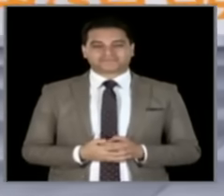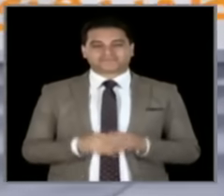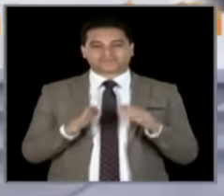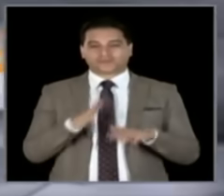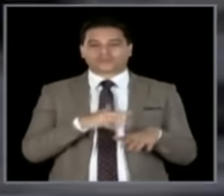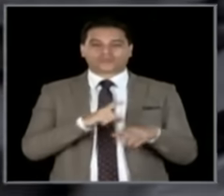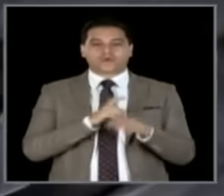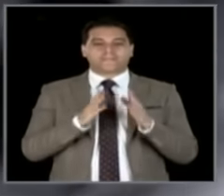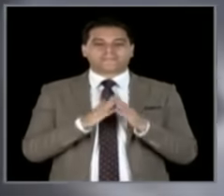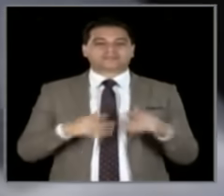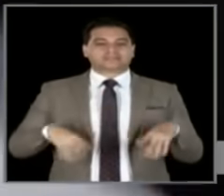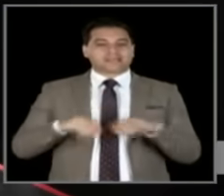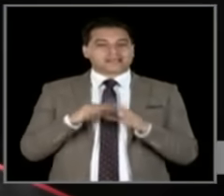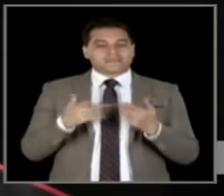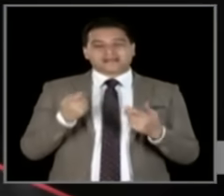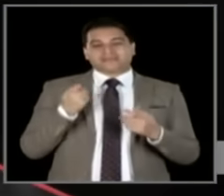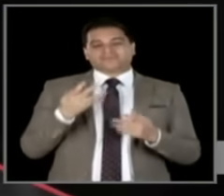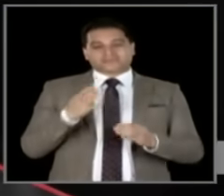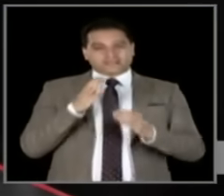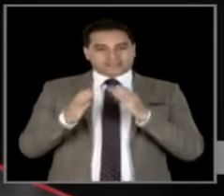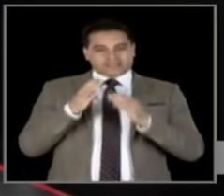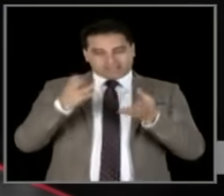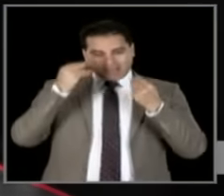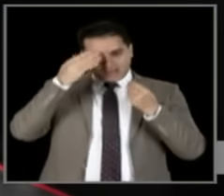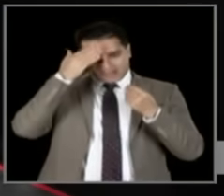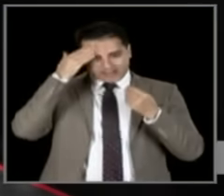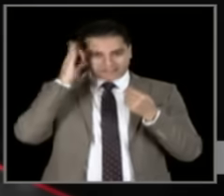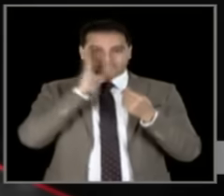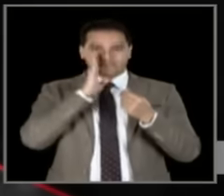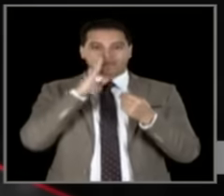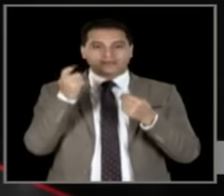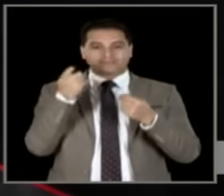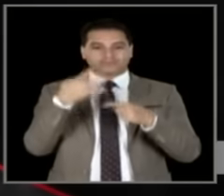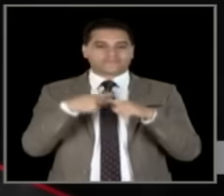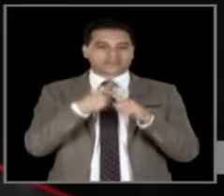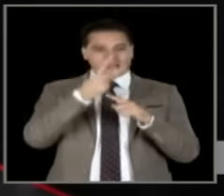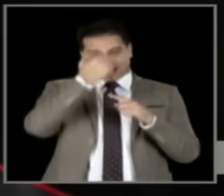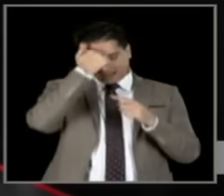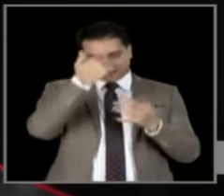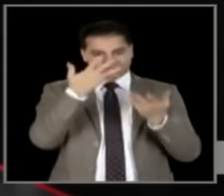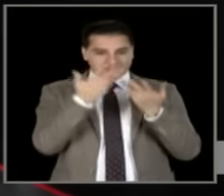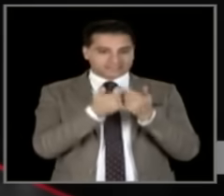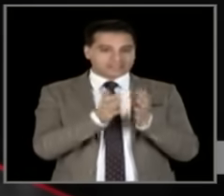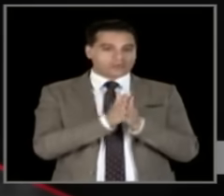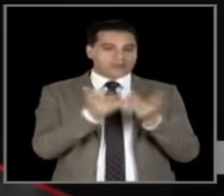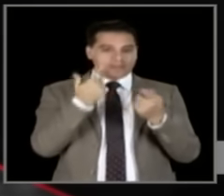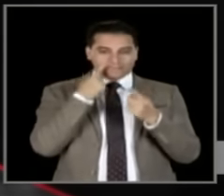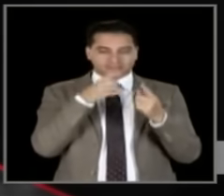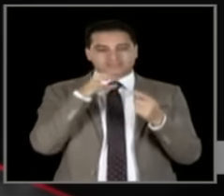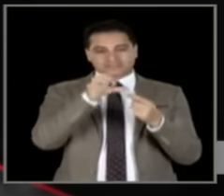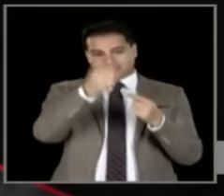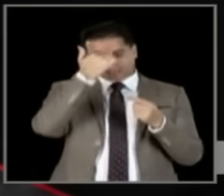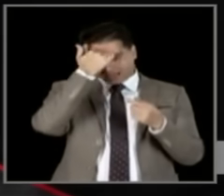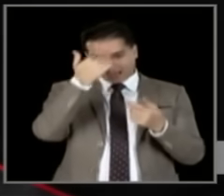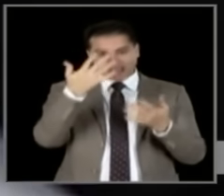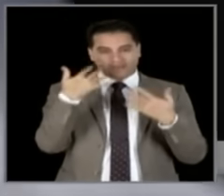يبقى طلاب مصر جمعوا 45 نقطة في فقرة العلم، وكل نقطة ب2000 جنيه بما يساوي